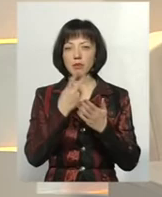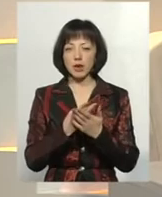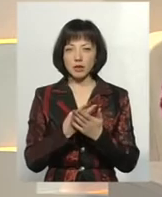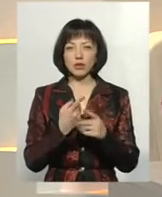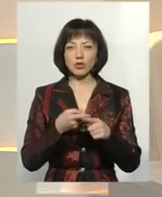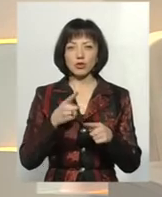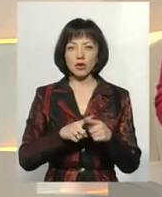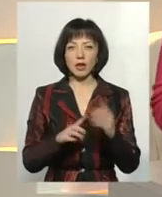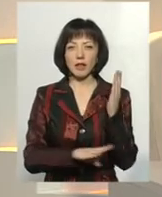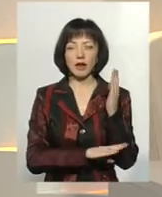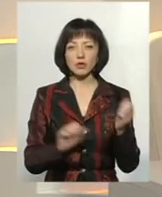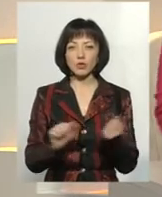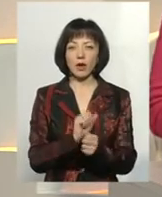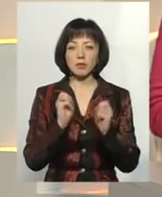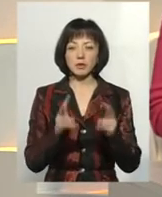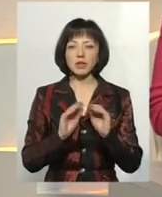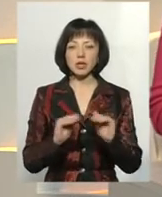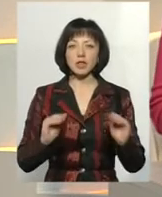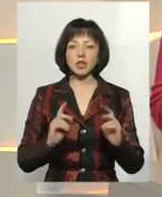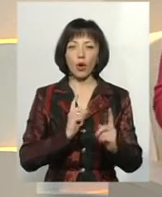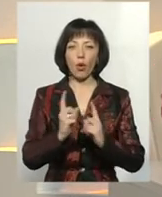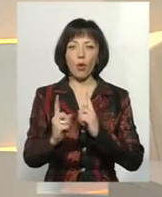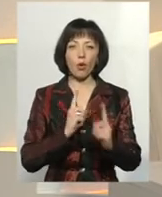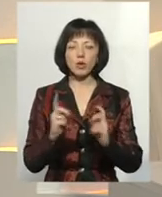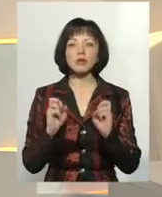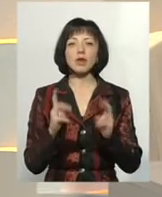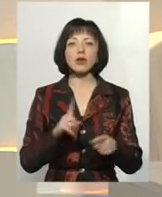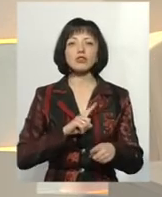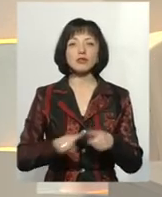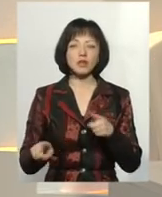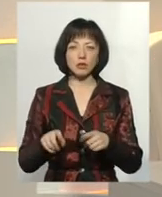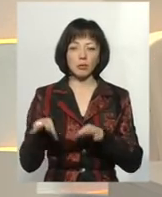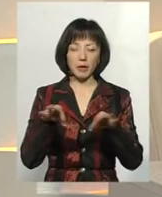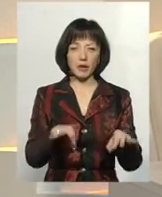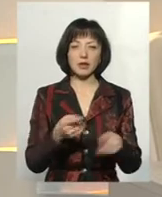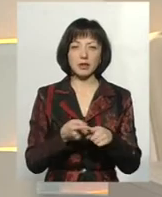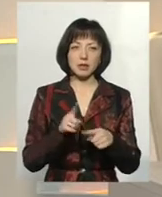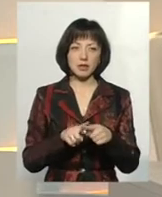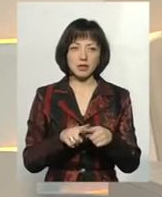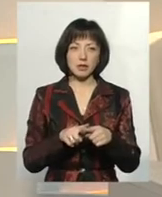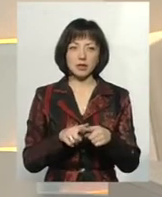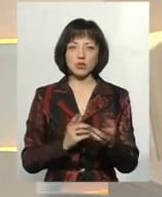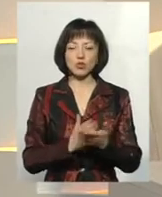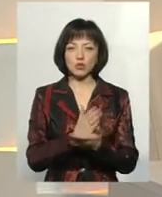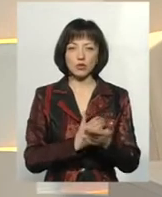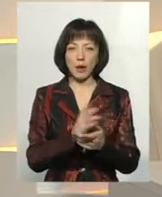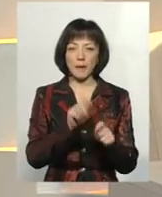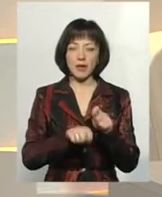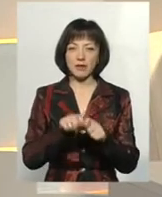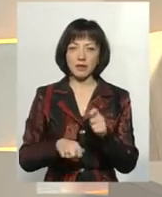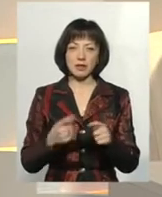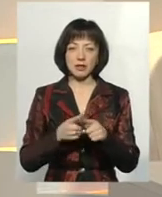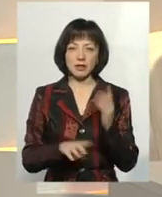дерево сухе, небезпечно, діти ходять, як швидко приїде оця служба, щоб перевірити це